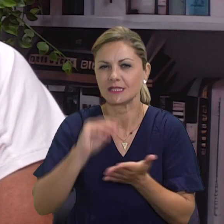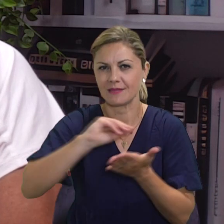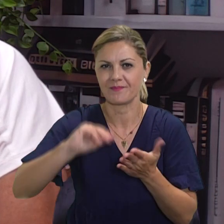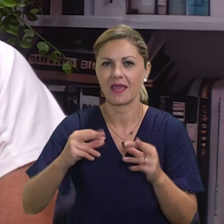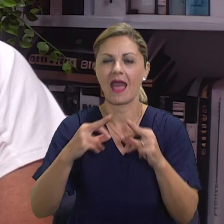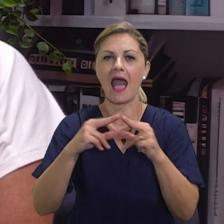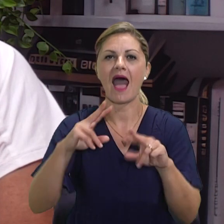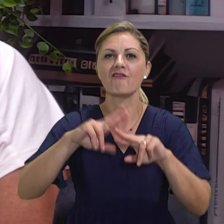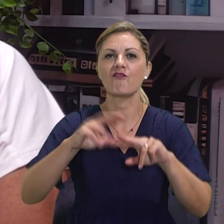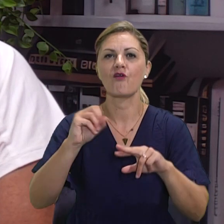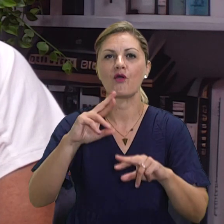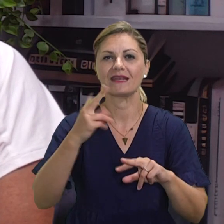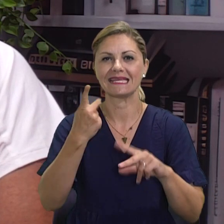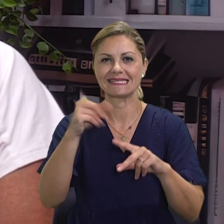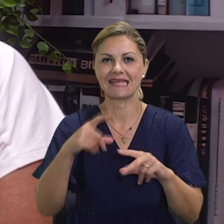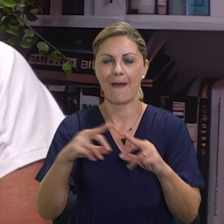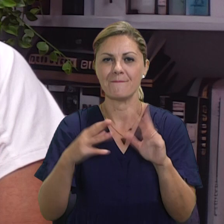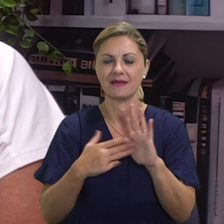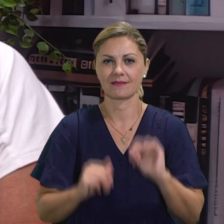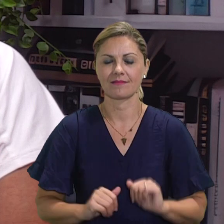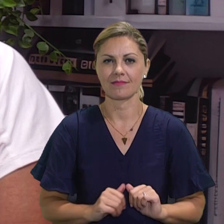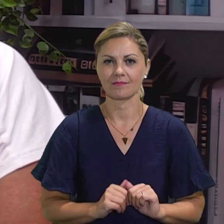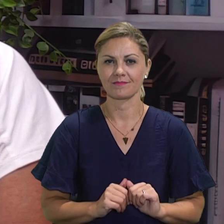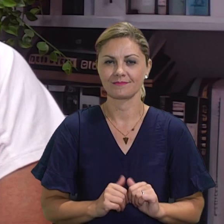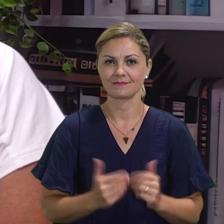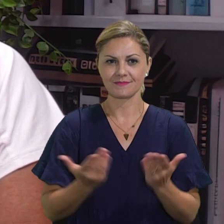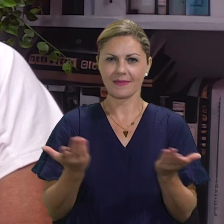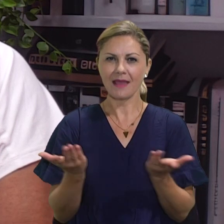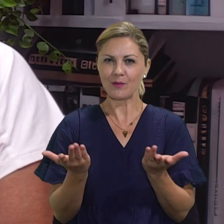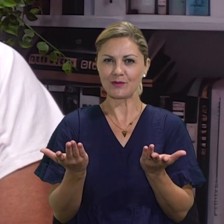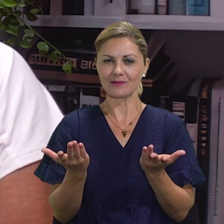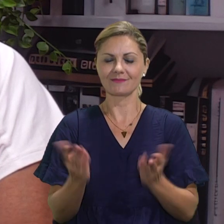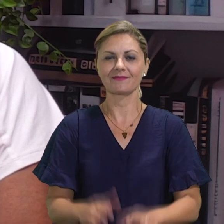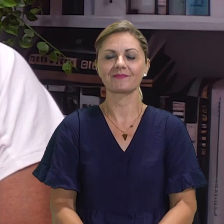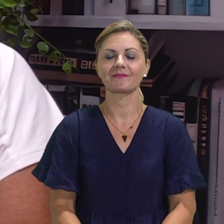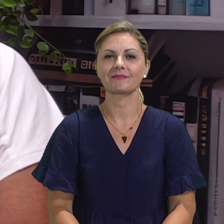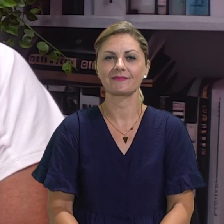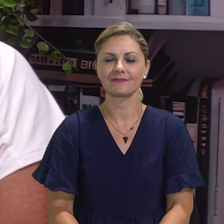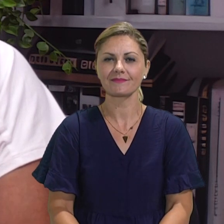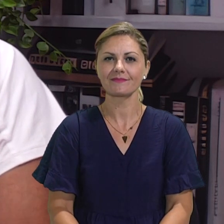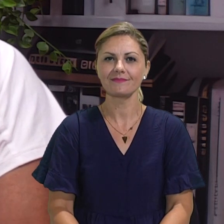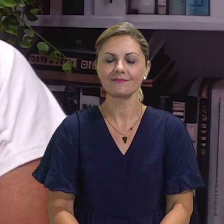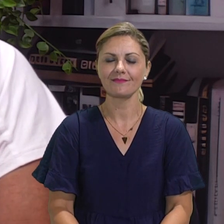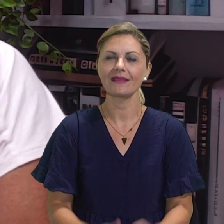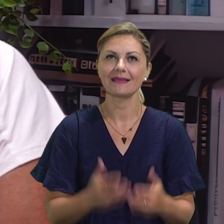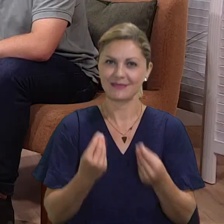forma. Ima jedan aforizam, kad ja kažem da je pisao školu aforizama, na kraju napisao roman.